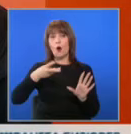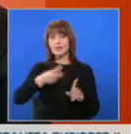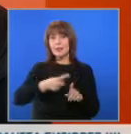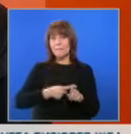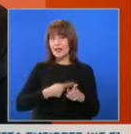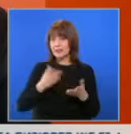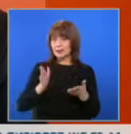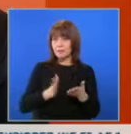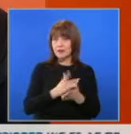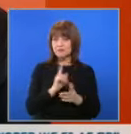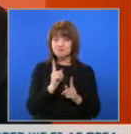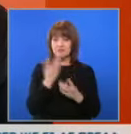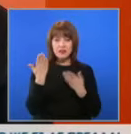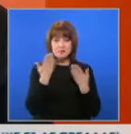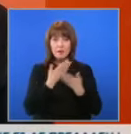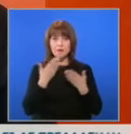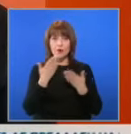изминаха, така не сме прочели